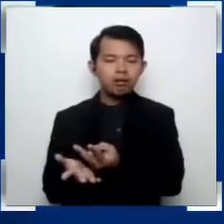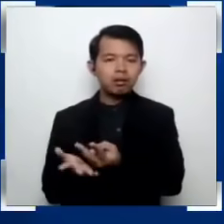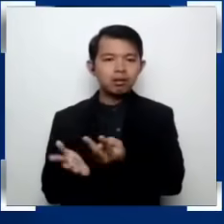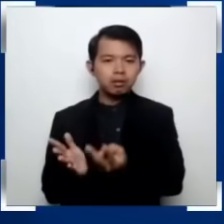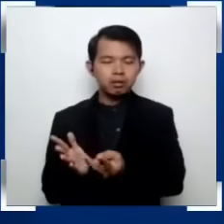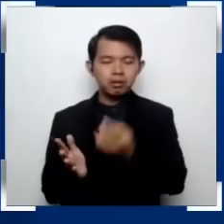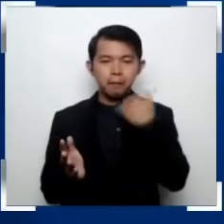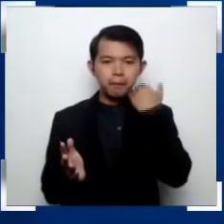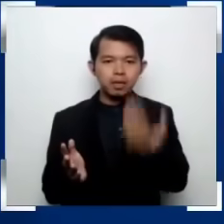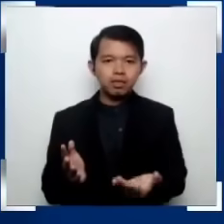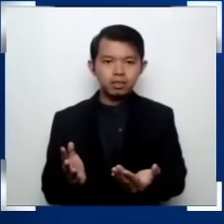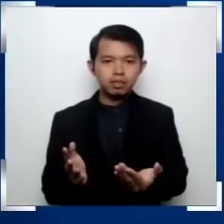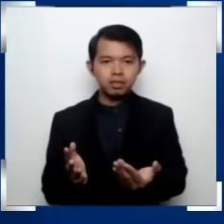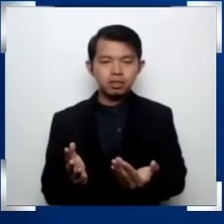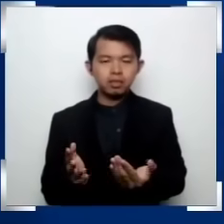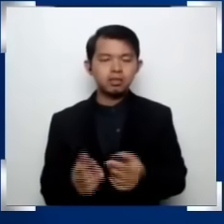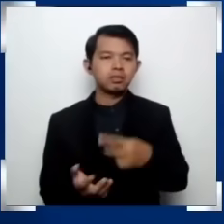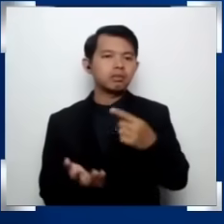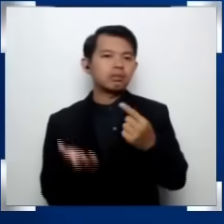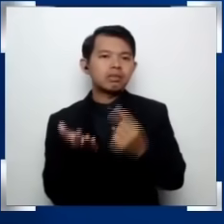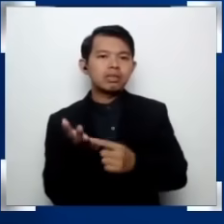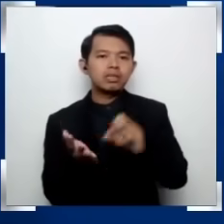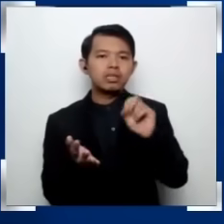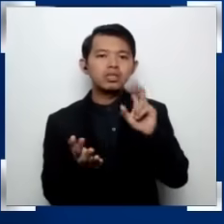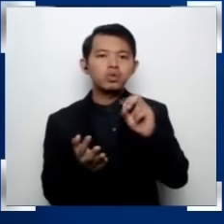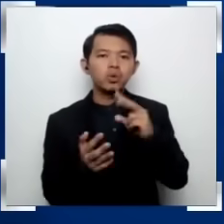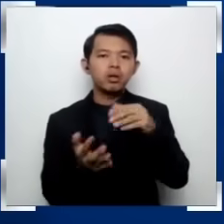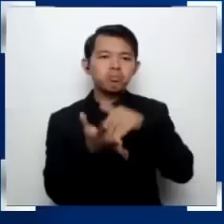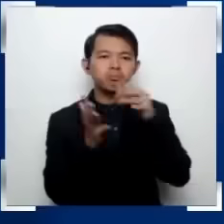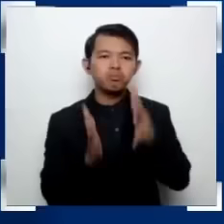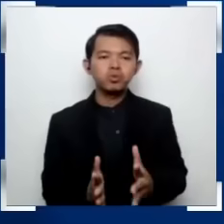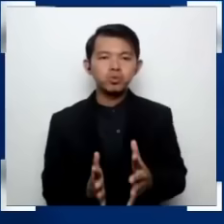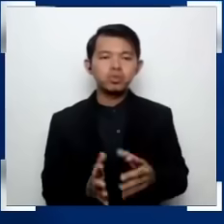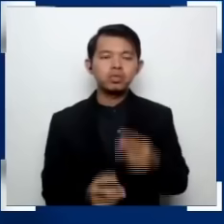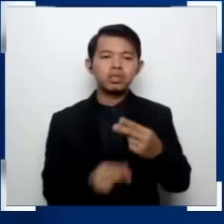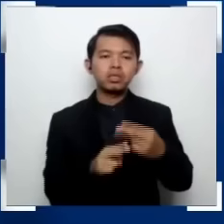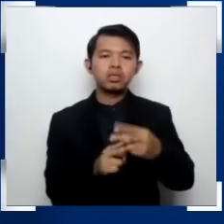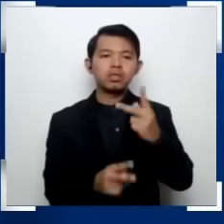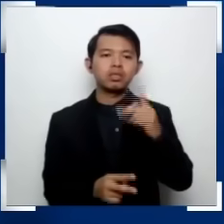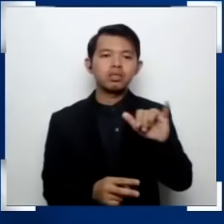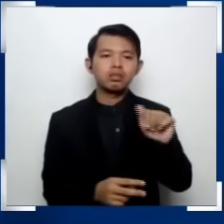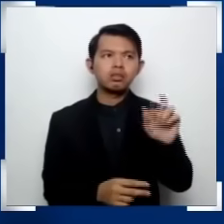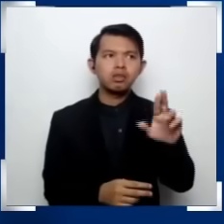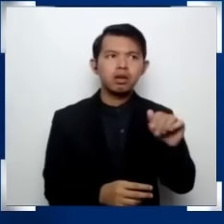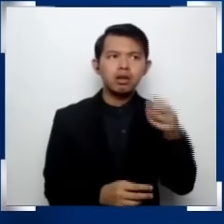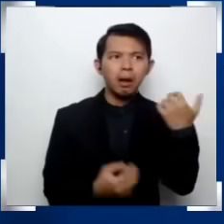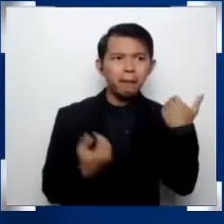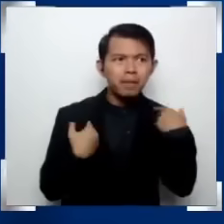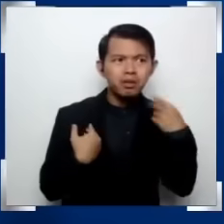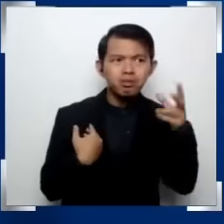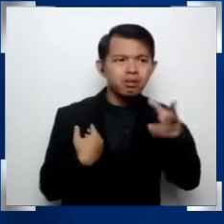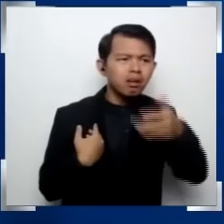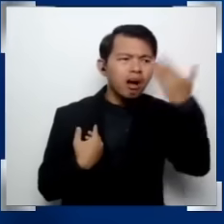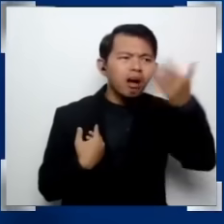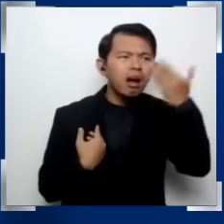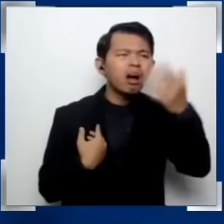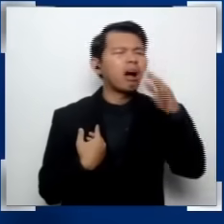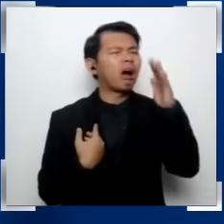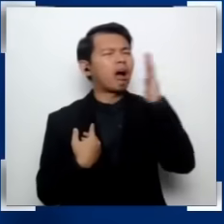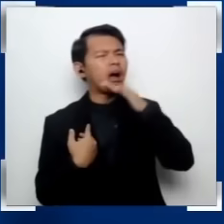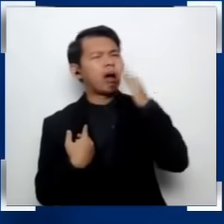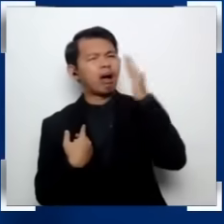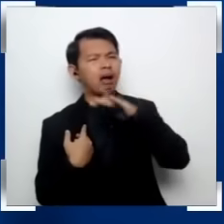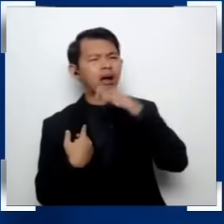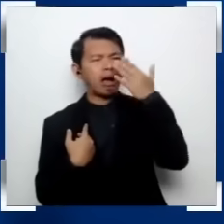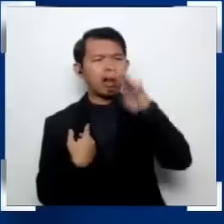ng grade 12 student na si Kiara Pansakala matapos makaamoy ng masangsang ang mga kapitbahay. Ayon sa mga pulis, walang